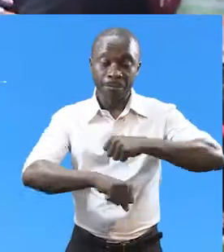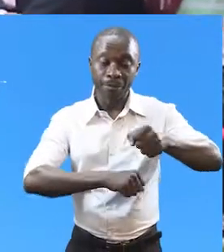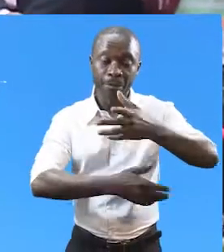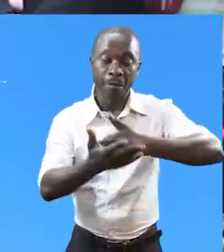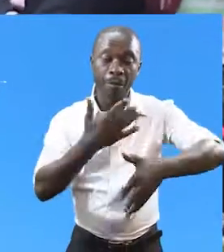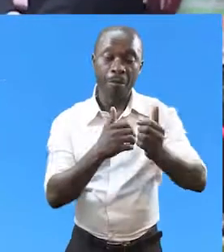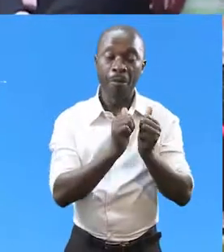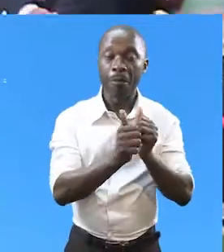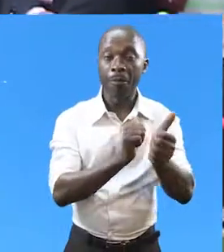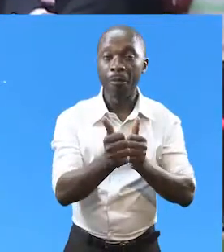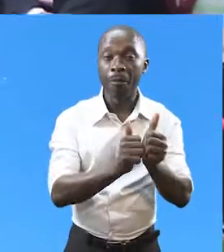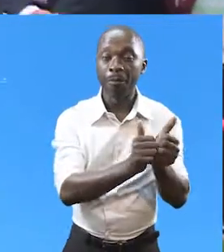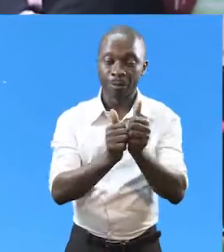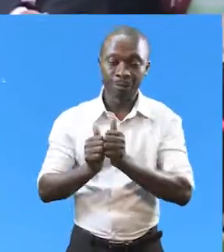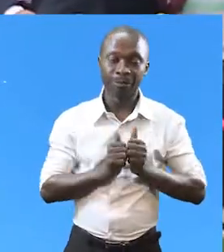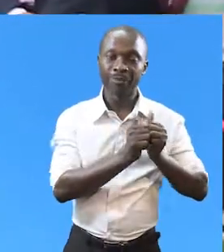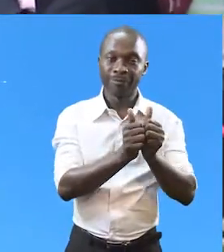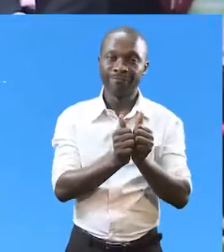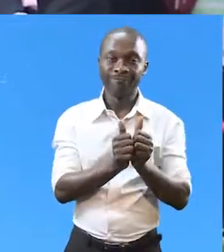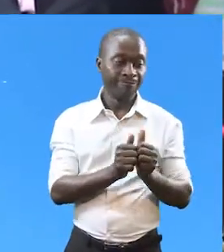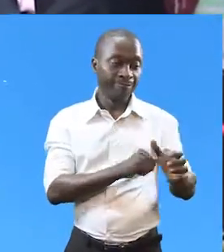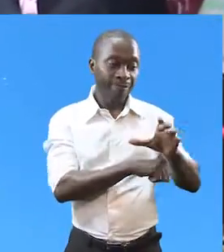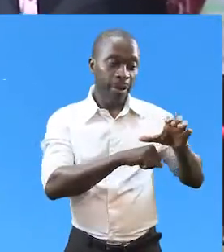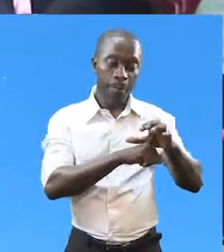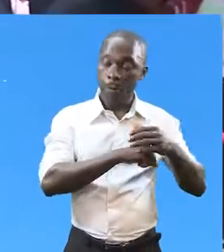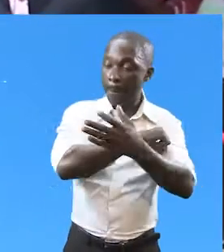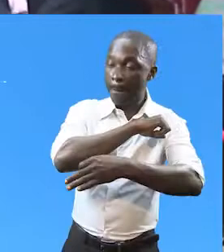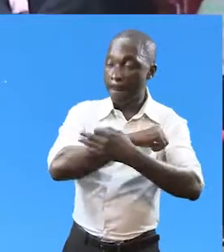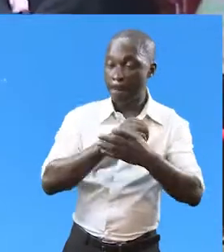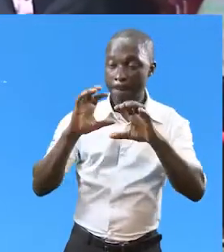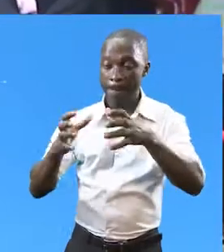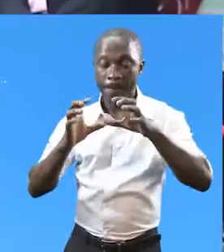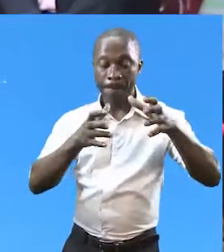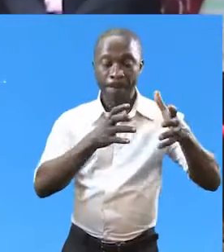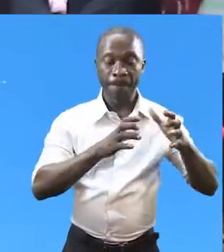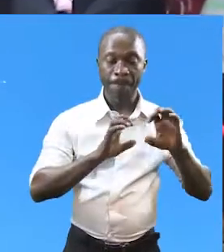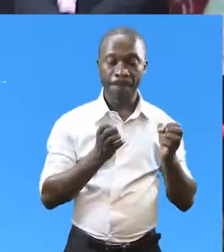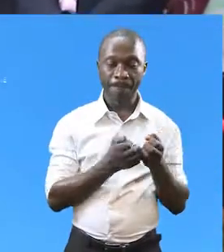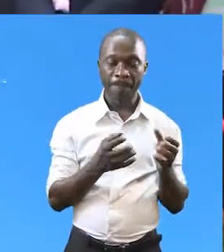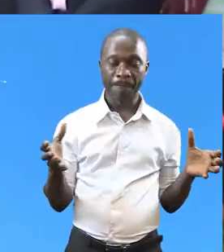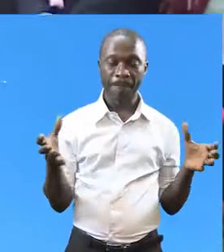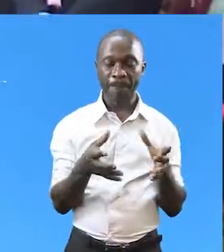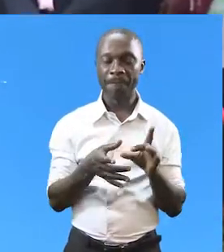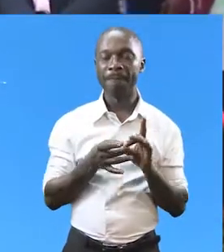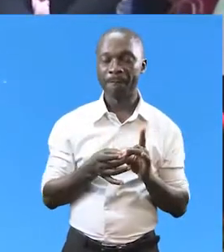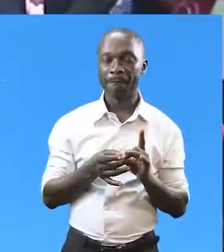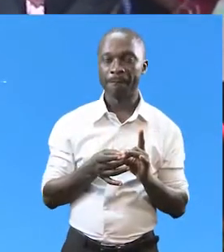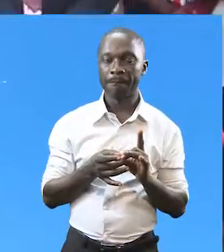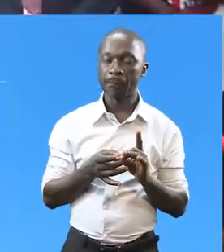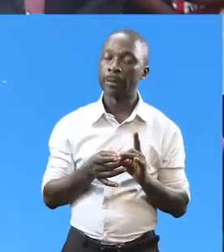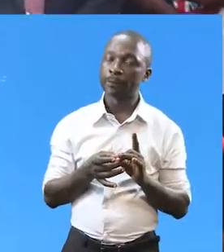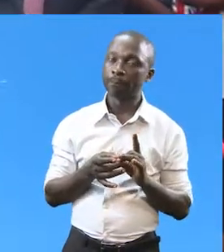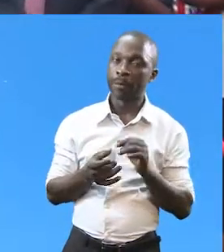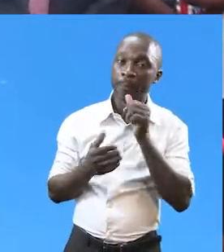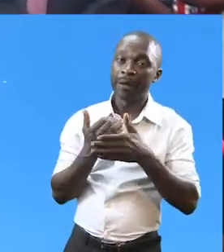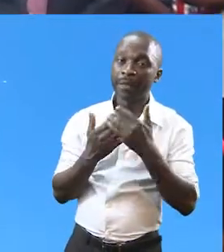leurs partenaires camerounais dans un contexte, cela a été rappelé tout à l'heure,